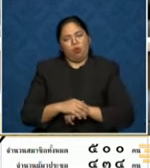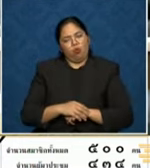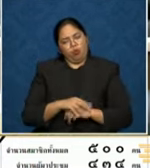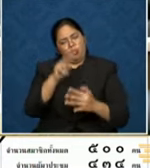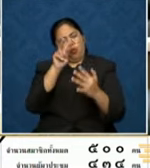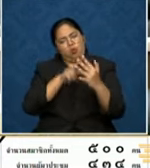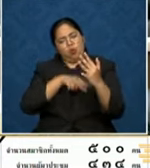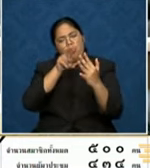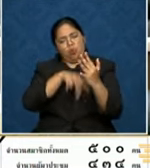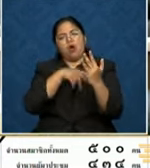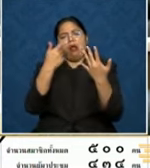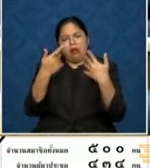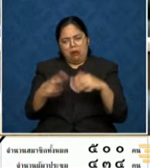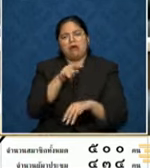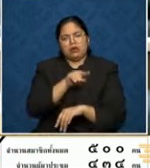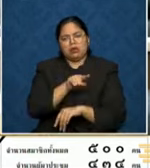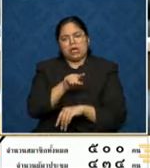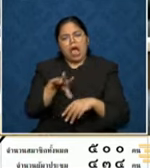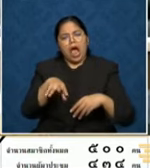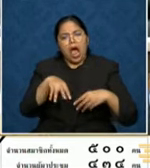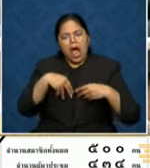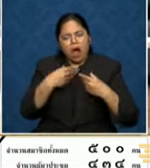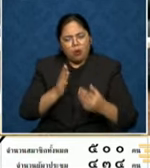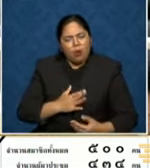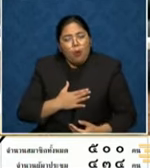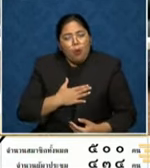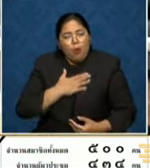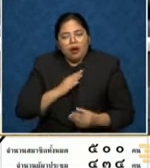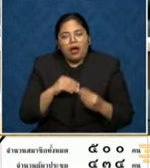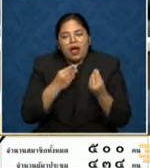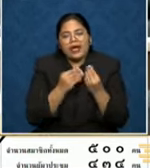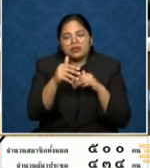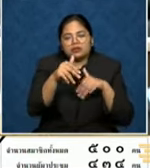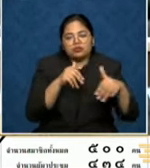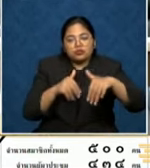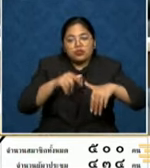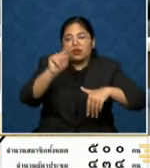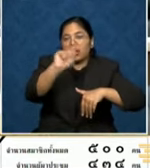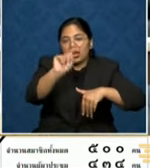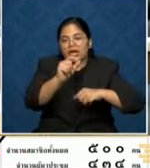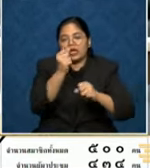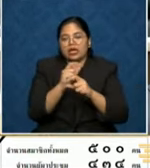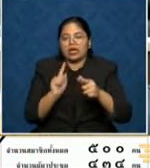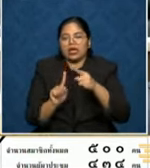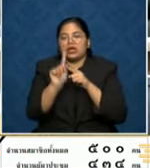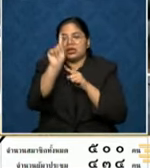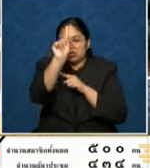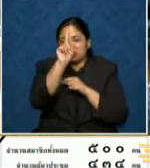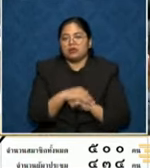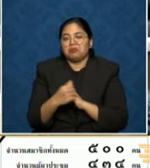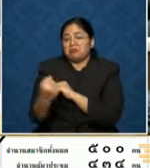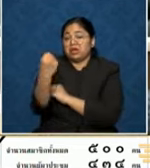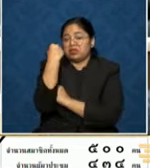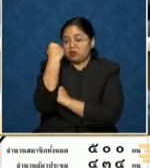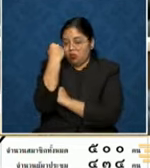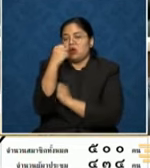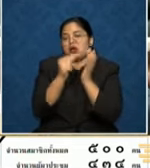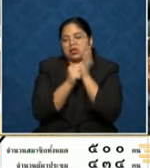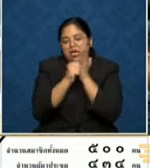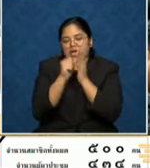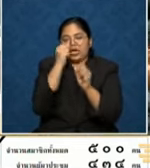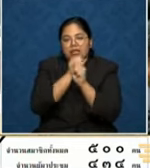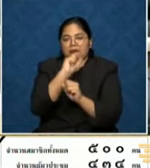แล้วหมวดเนี้ยนำความภาคภูมิใจมาสู่ประชาชนครับ1ปรับโครงสร้างของหน่วยงานความมั่นคงให้มีความทันสมัย